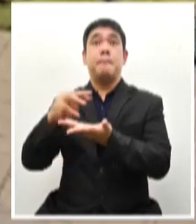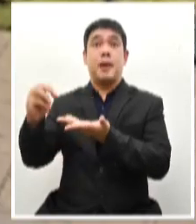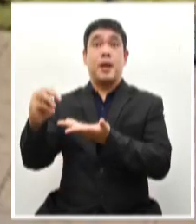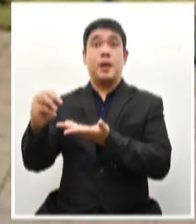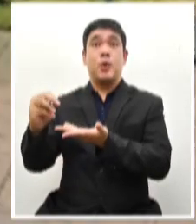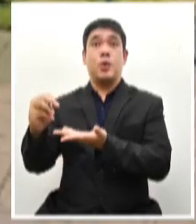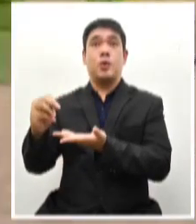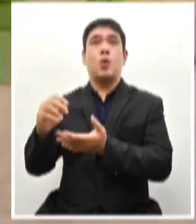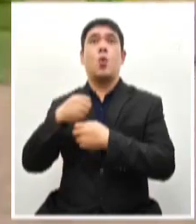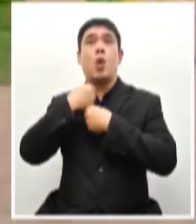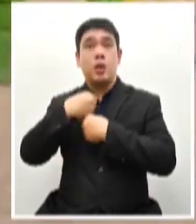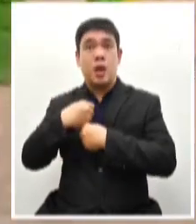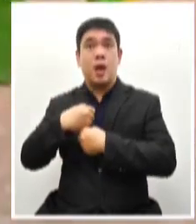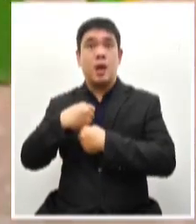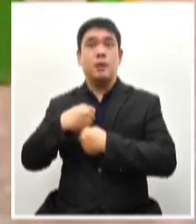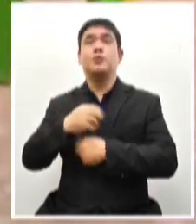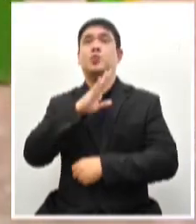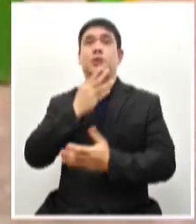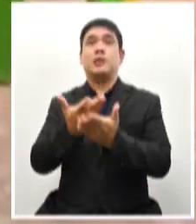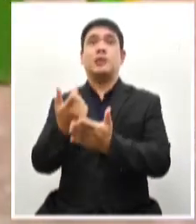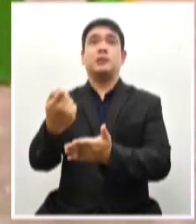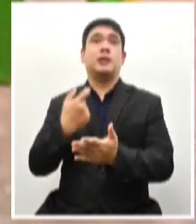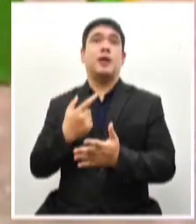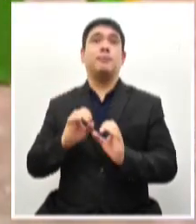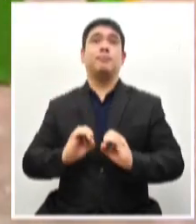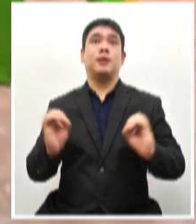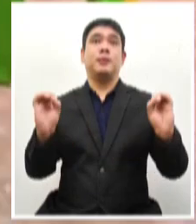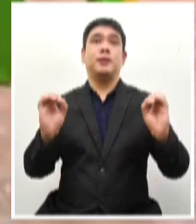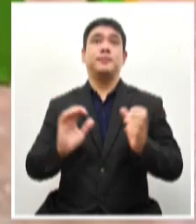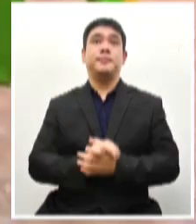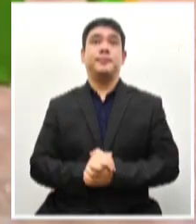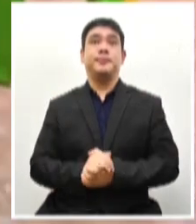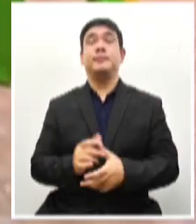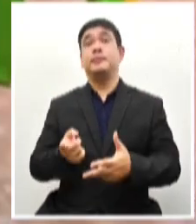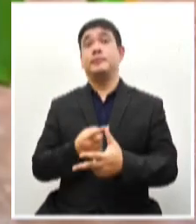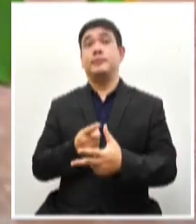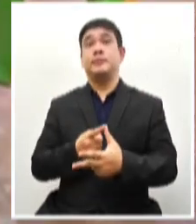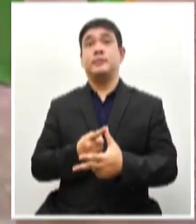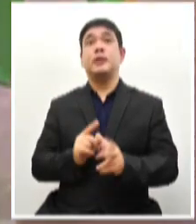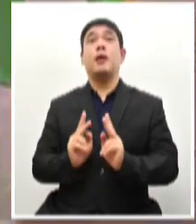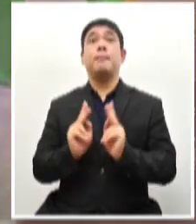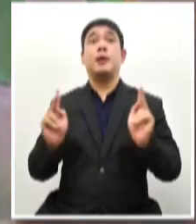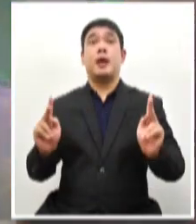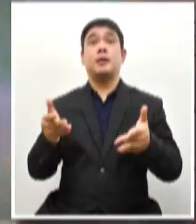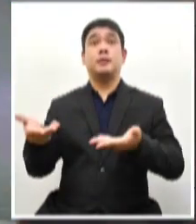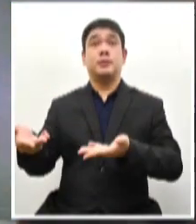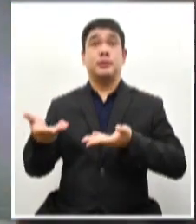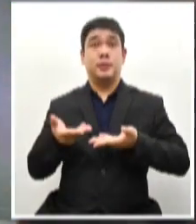งผู้สูงวัยโดยไม่รับค่าตอบแทน 3. ได้รับเชิญเป็นคณะกรรมการร่วมวาง